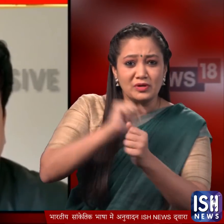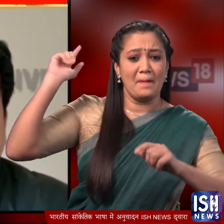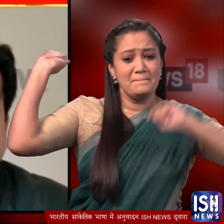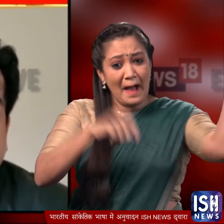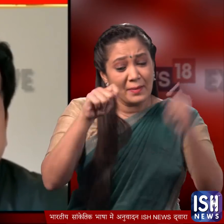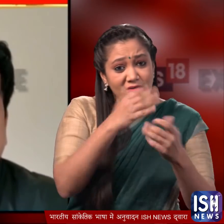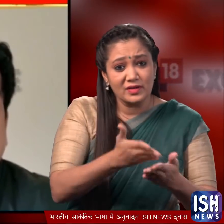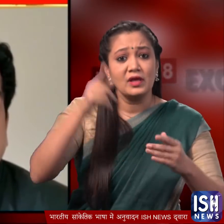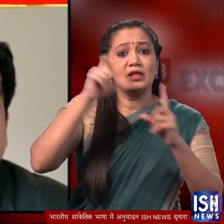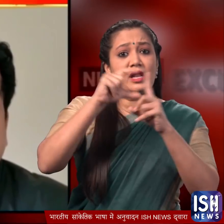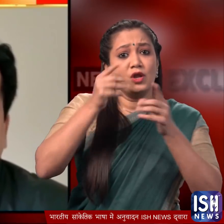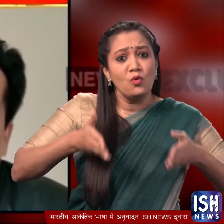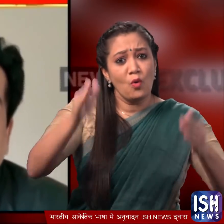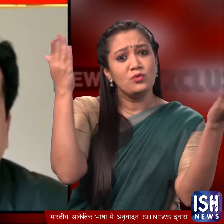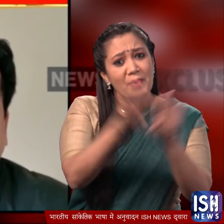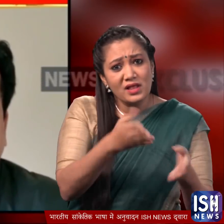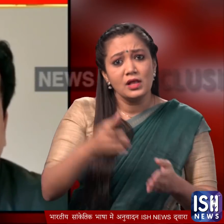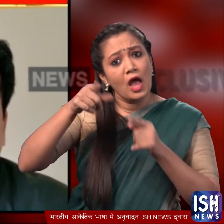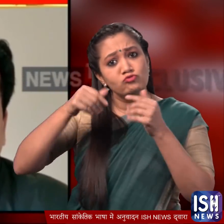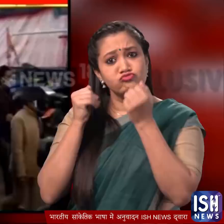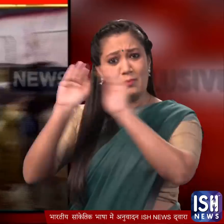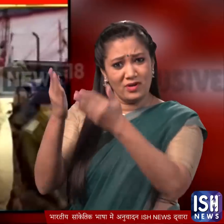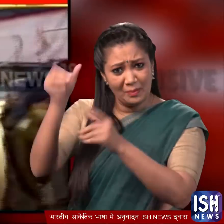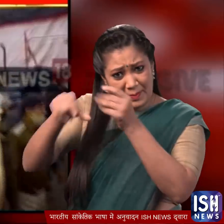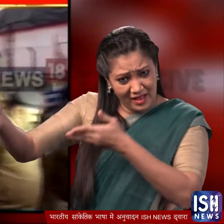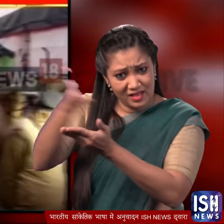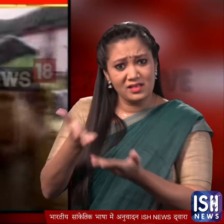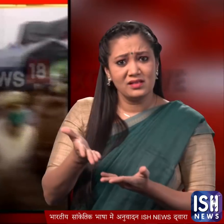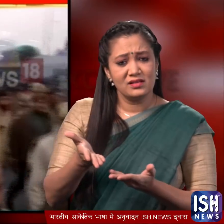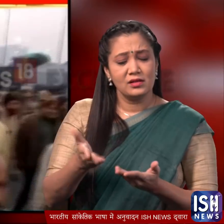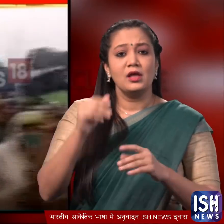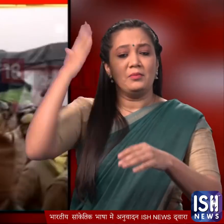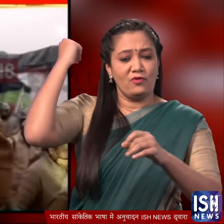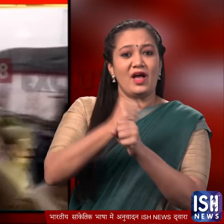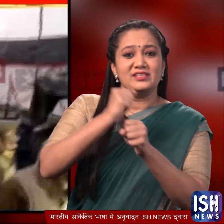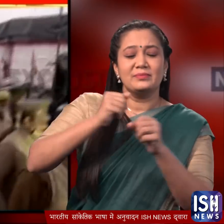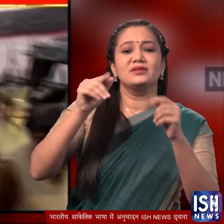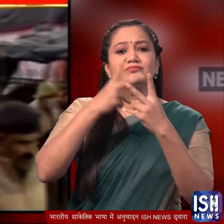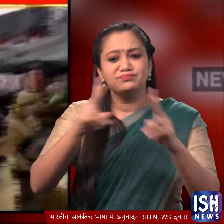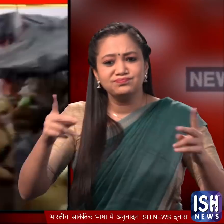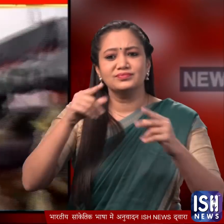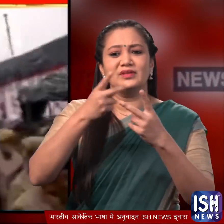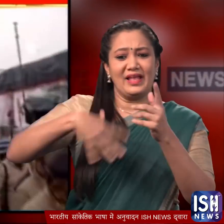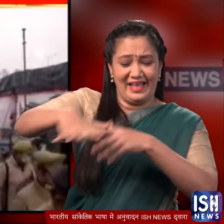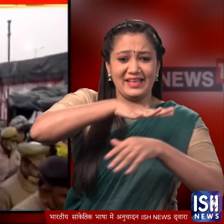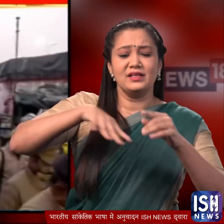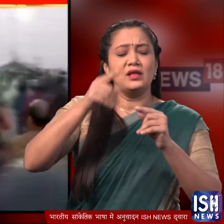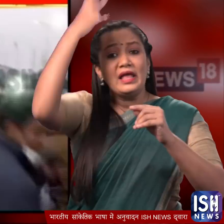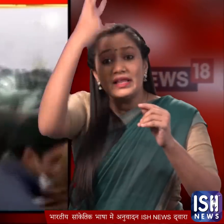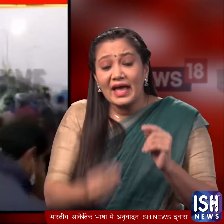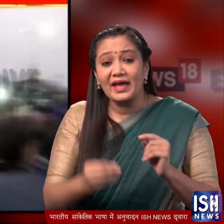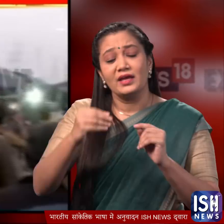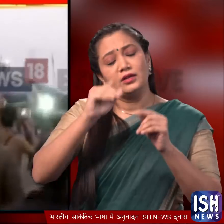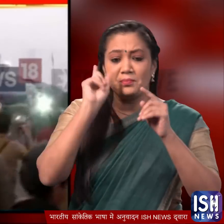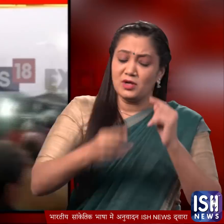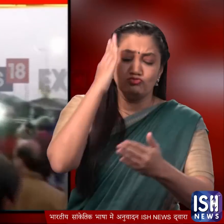को मार रहे हैं, दिल्ली के रास्ते बंद कर रहे हैं, आप उन्हीं के साथ खड़े हो। एक दिन पहले गाजियाबाद प्रशासन ने गाजीपुर बॉर्डर पर बैठे किसानों को आधी रात